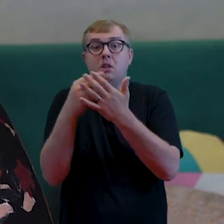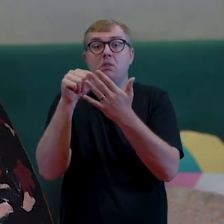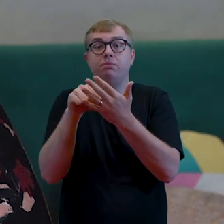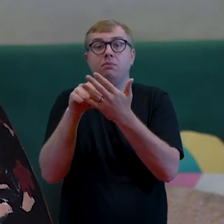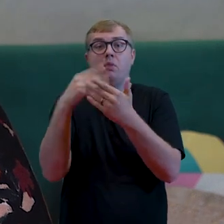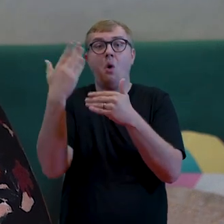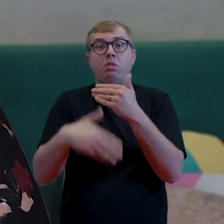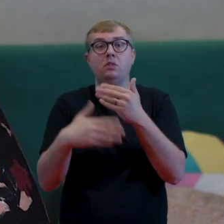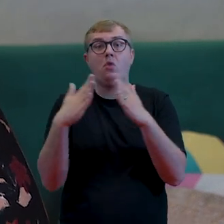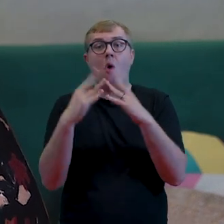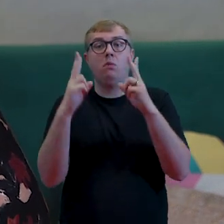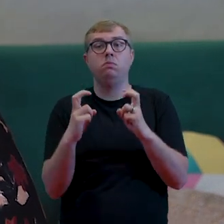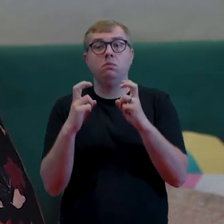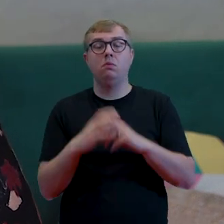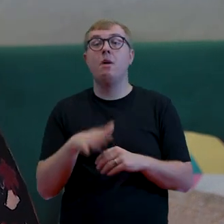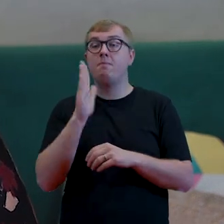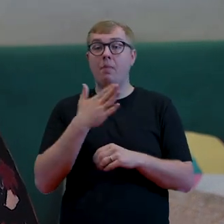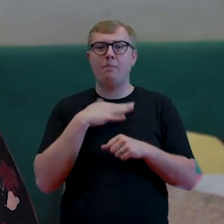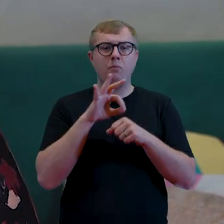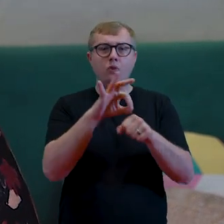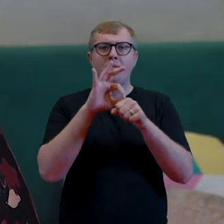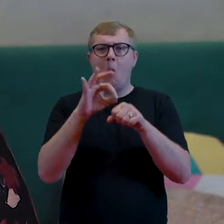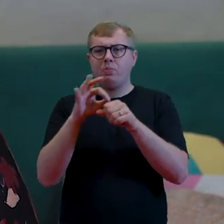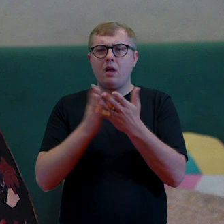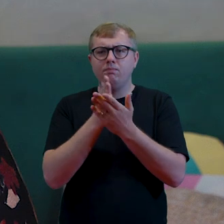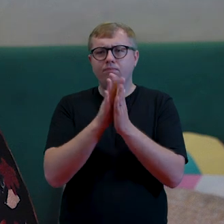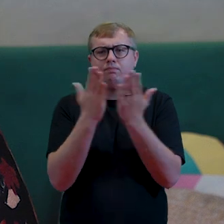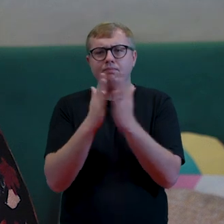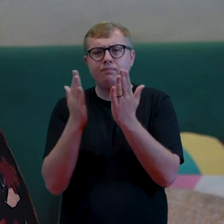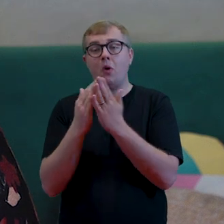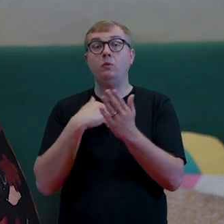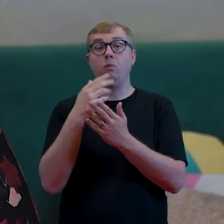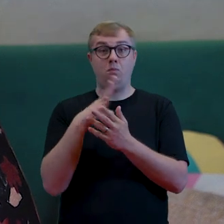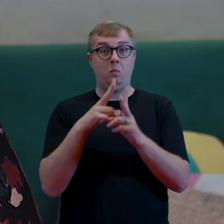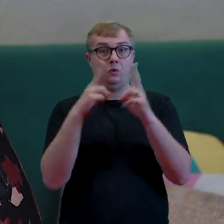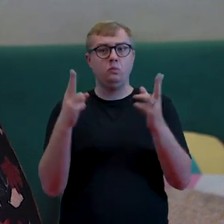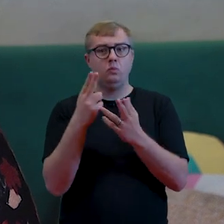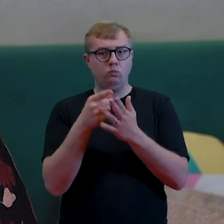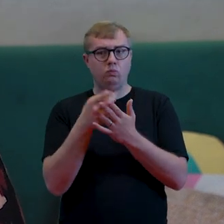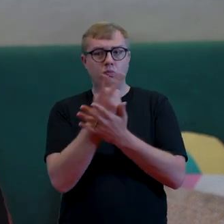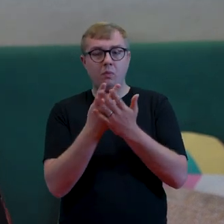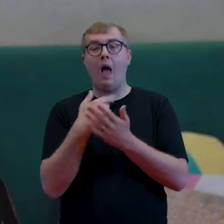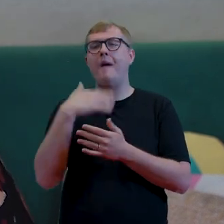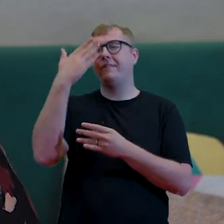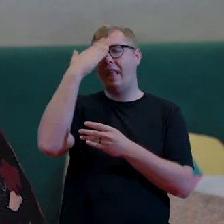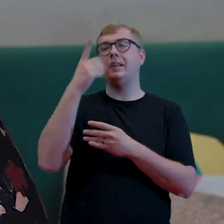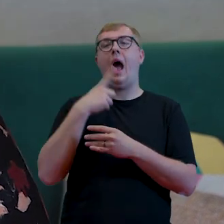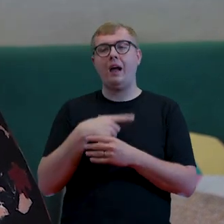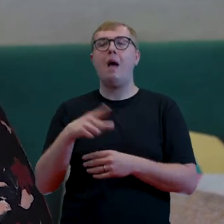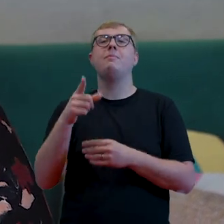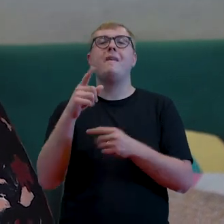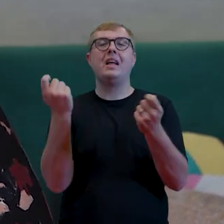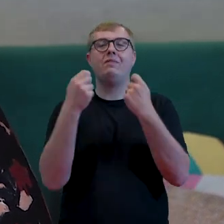moich ostatnich podrogów będę miała przewodniki które sobie kupiłam w tym czasie będę już wiedziała że Aha jak jest